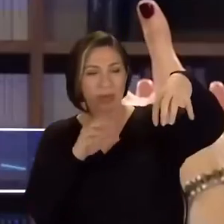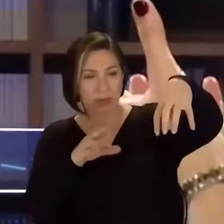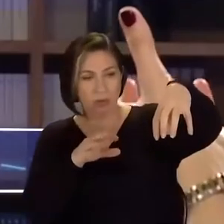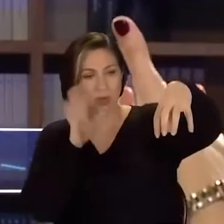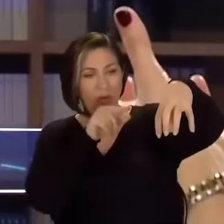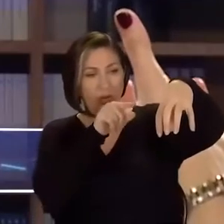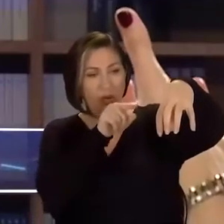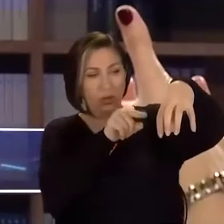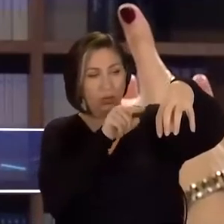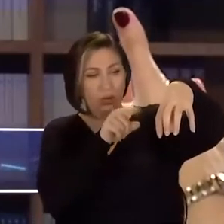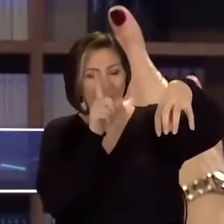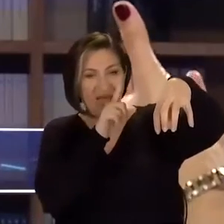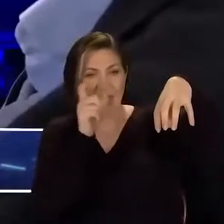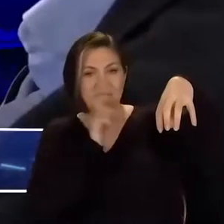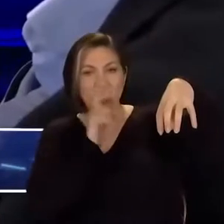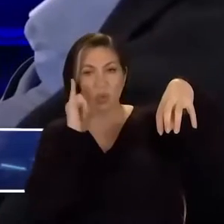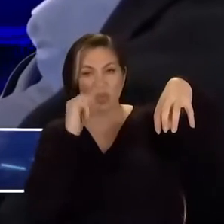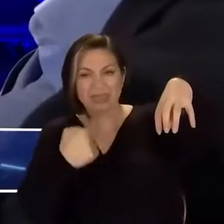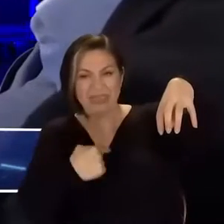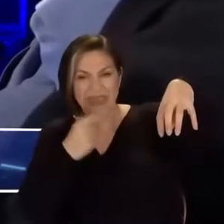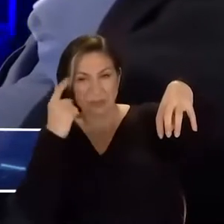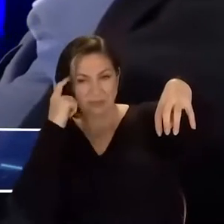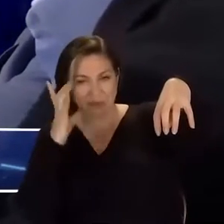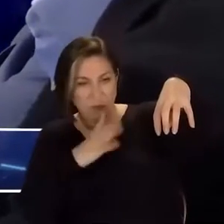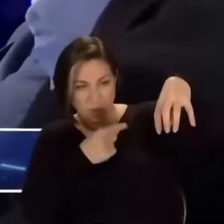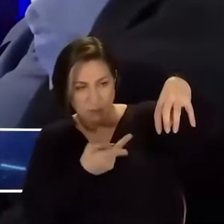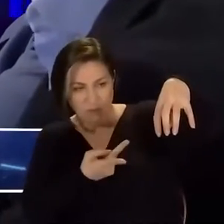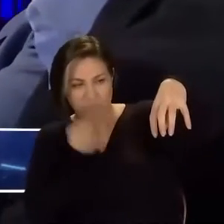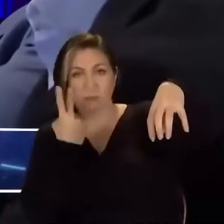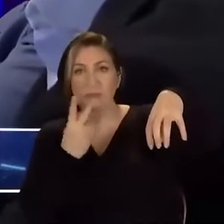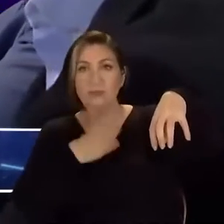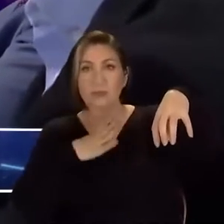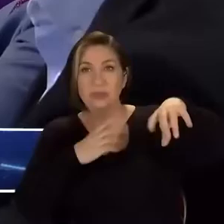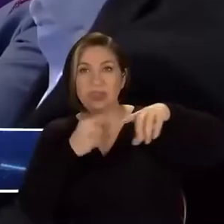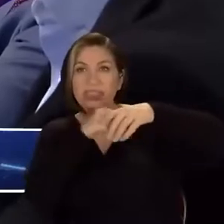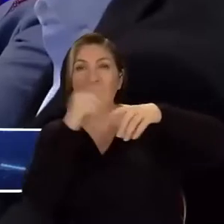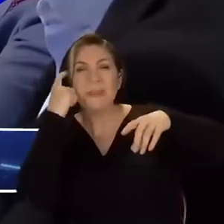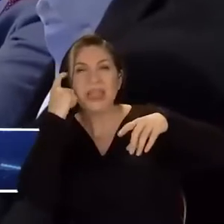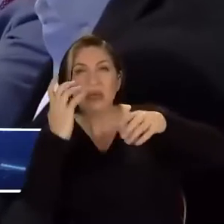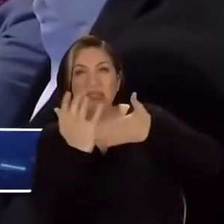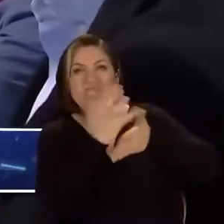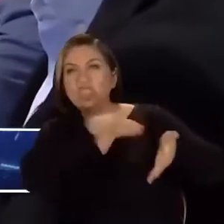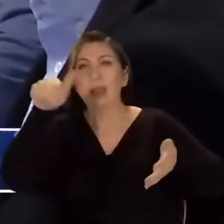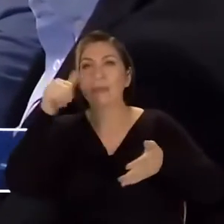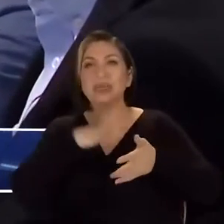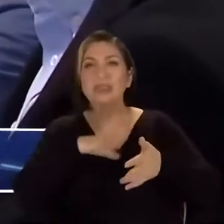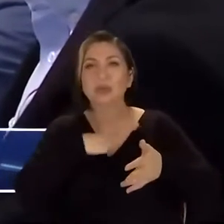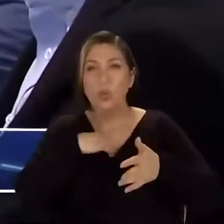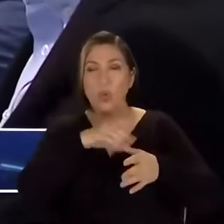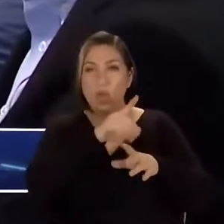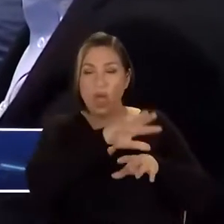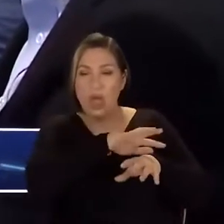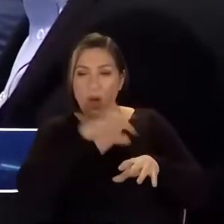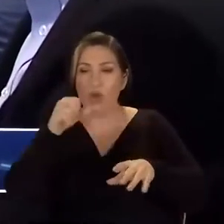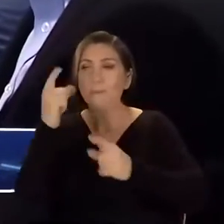oluyor? Cambridge Analytica veya herhangi bir kötü niyetle birisi bu server'a girip birilerinin verilerini alıyor, işlemek diyoruz ya,